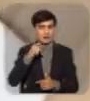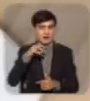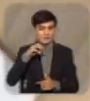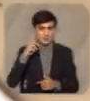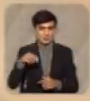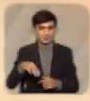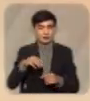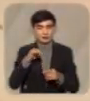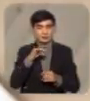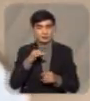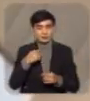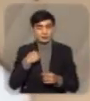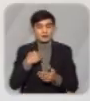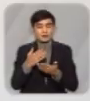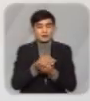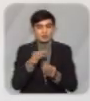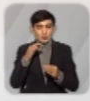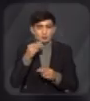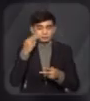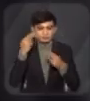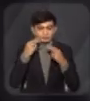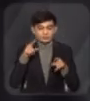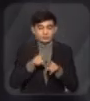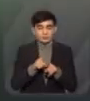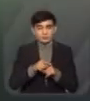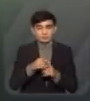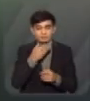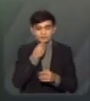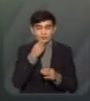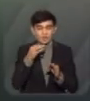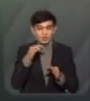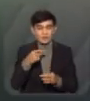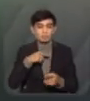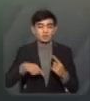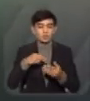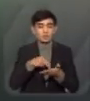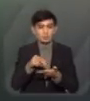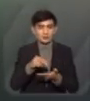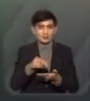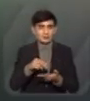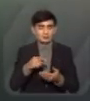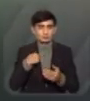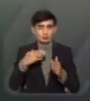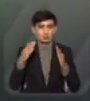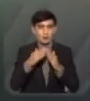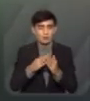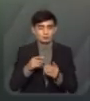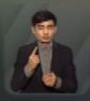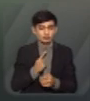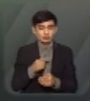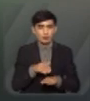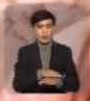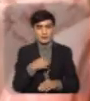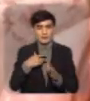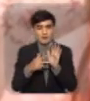юного предпринимателя по специальности стилист в индустрии красоты. Мы купили наш долгожданный дом, собирая на него